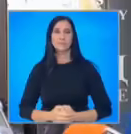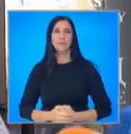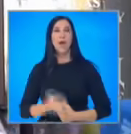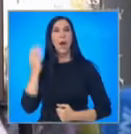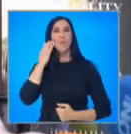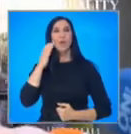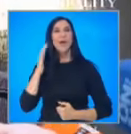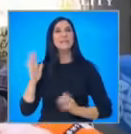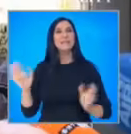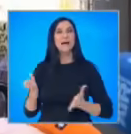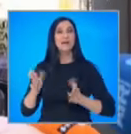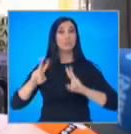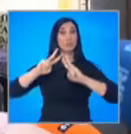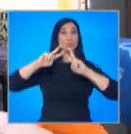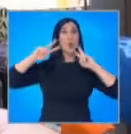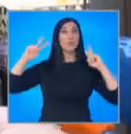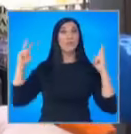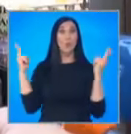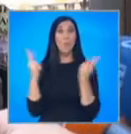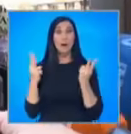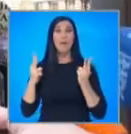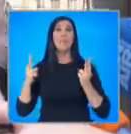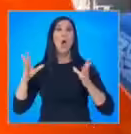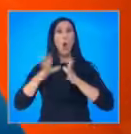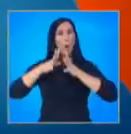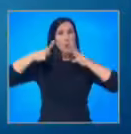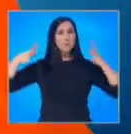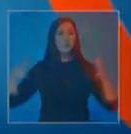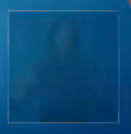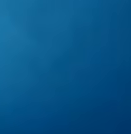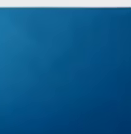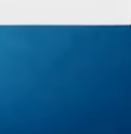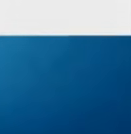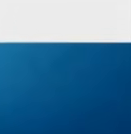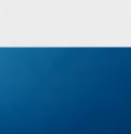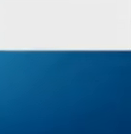Бургас става все по-глобален и космополитен, какъвто трябва да бъде.